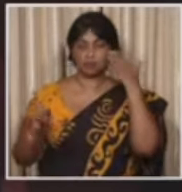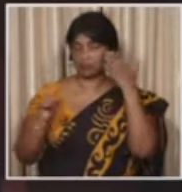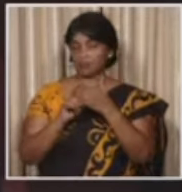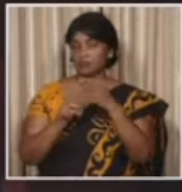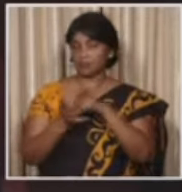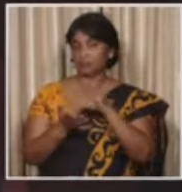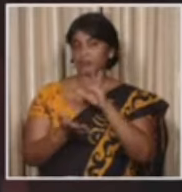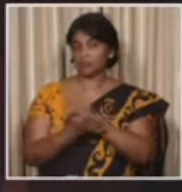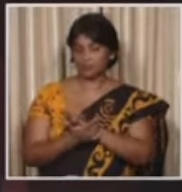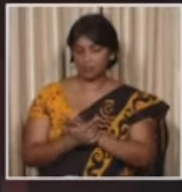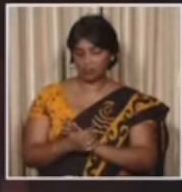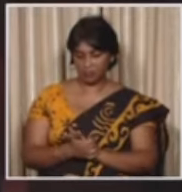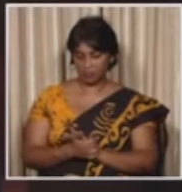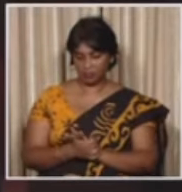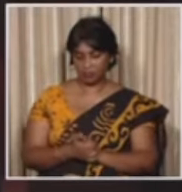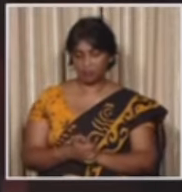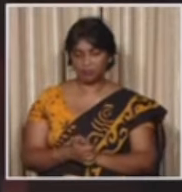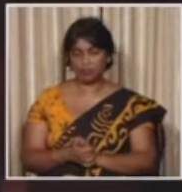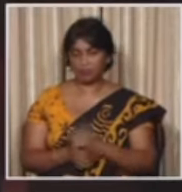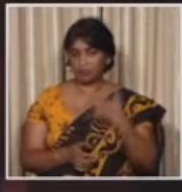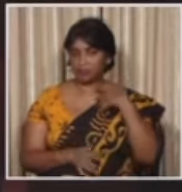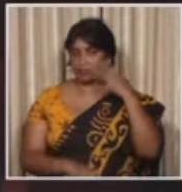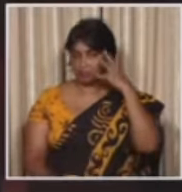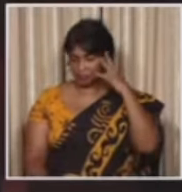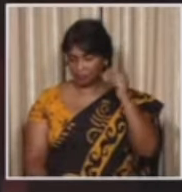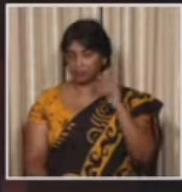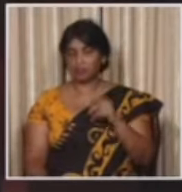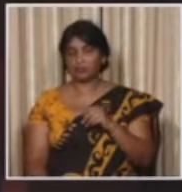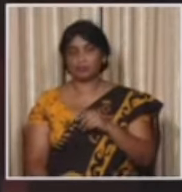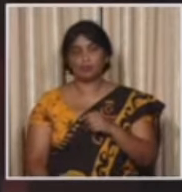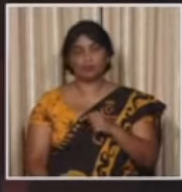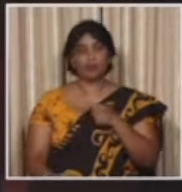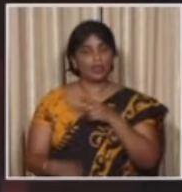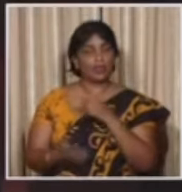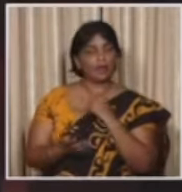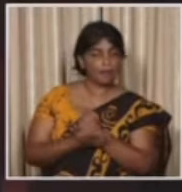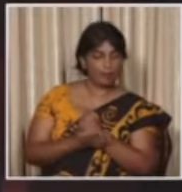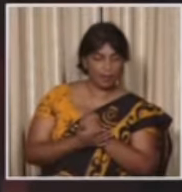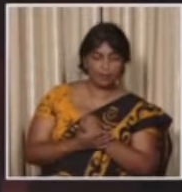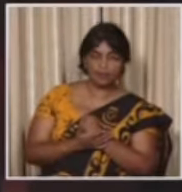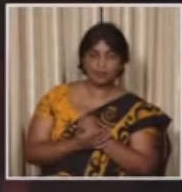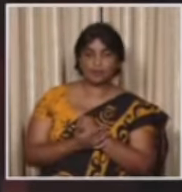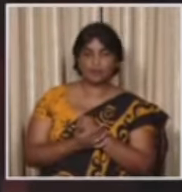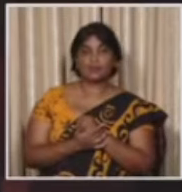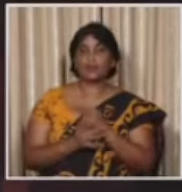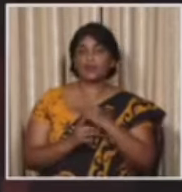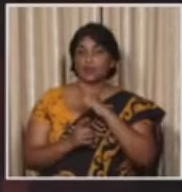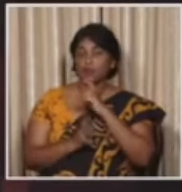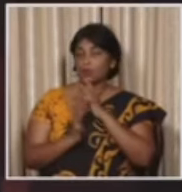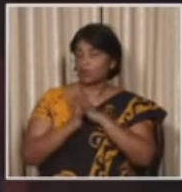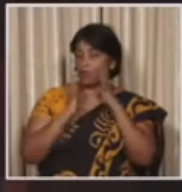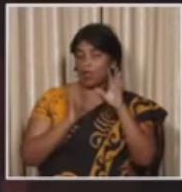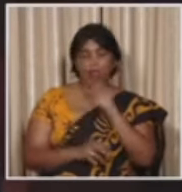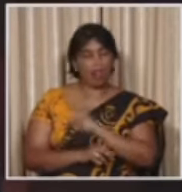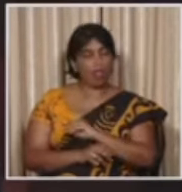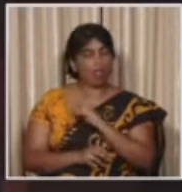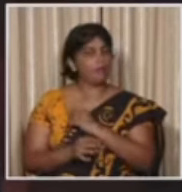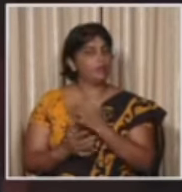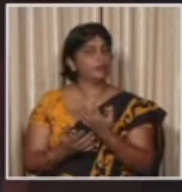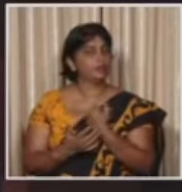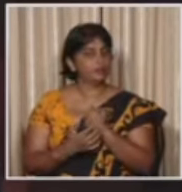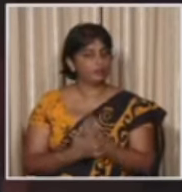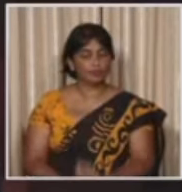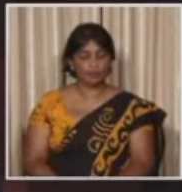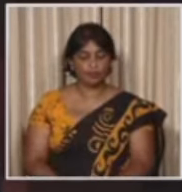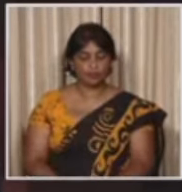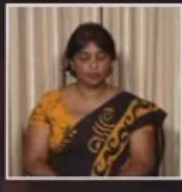ඕන. මොකද මතක තබා ගන්න මේ බැංකු පද්ධතියත් අධික ලාභ ලැබුවා.